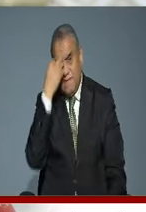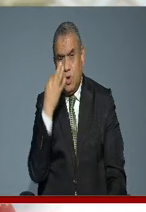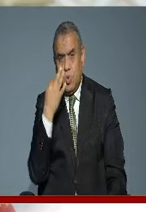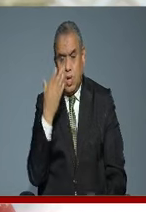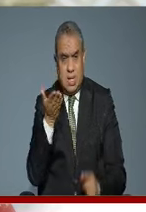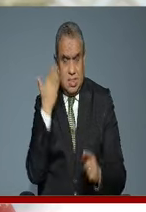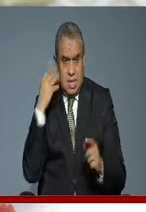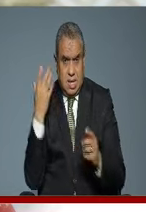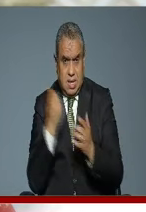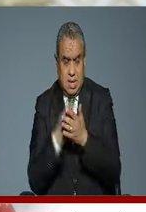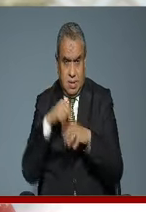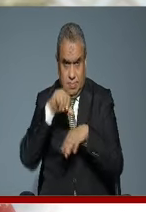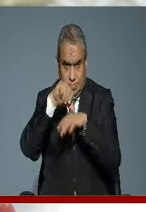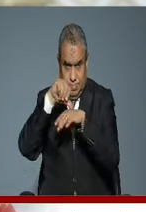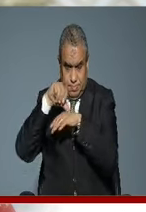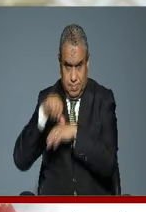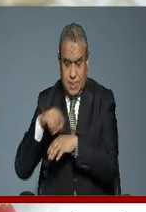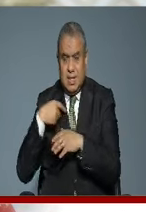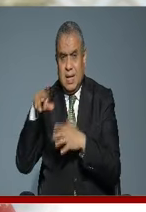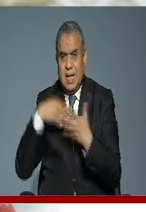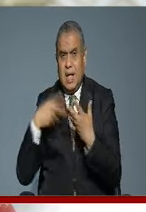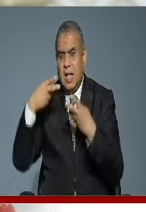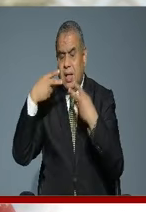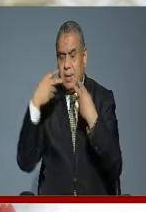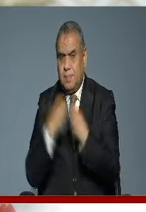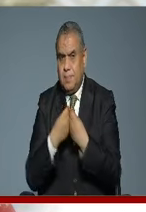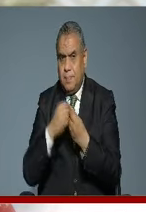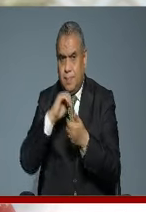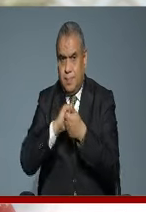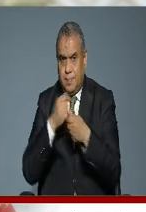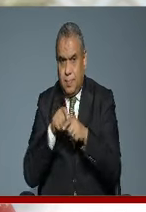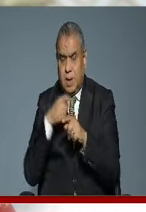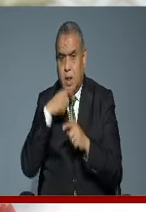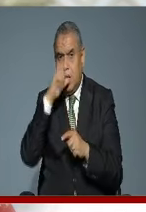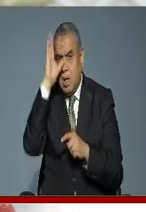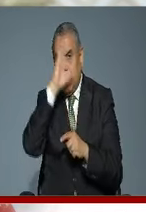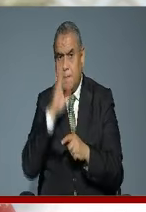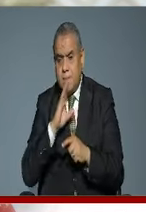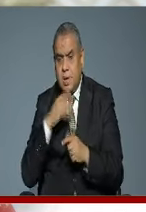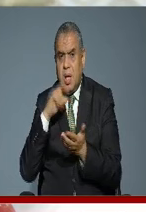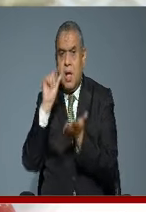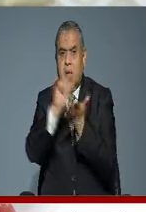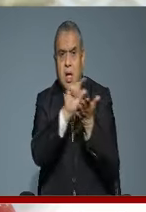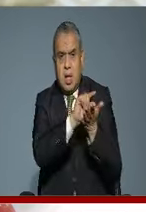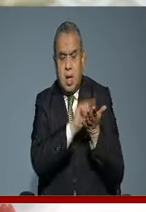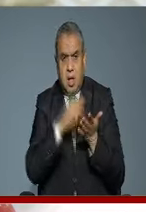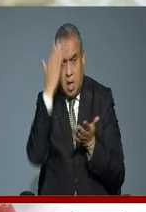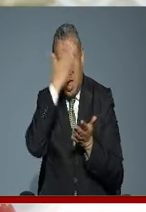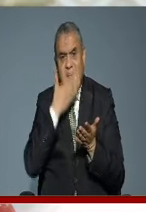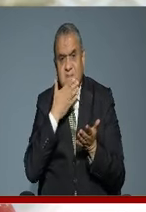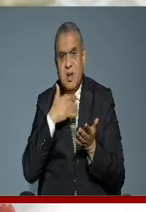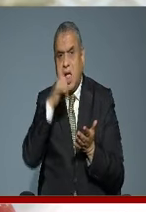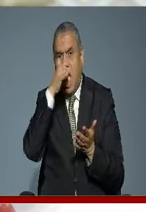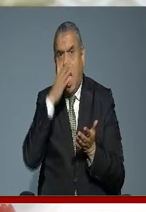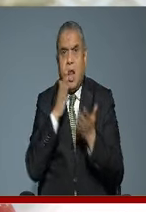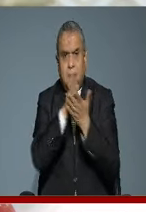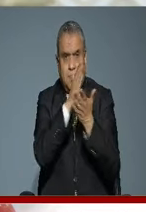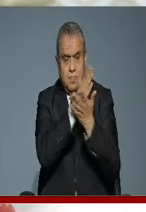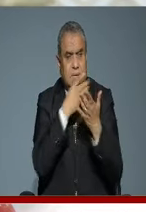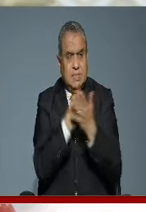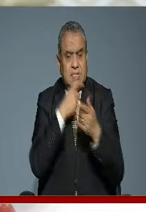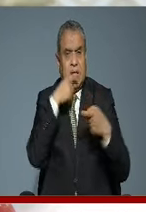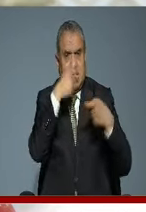تهدف الزيارة إلى تعزيز العلاقات بين البرازيل وبلدان إفريقيا والشرق الأوسط،